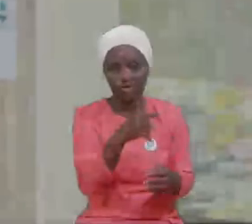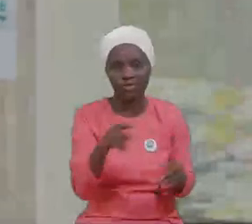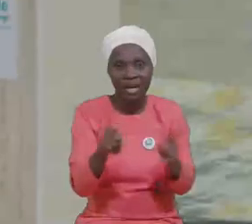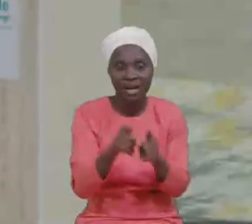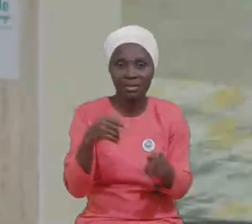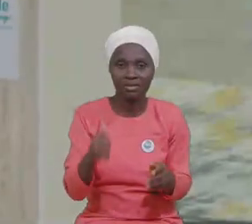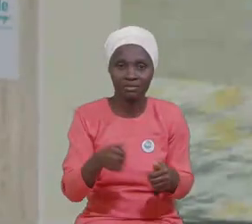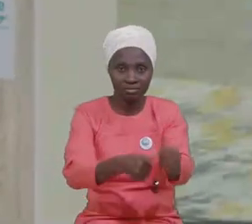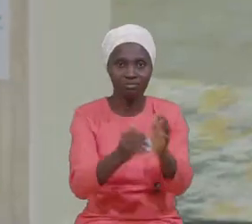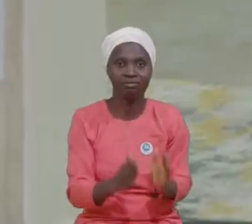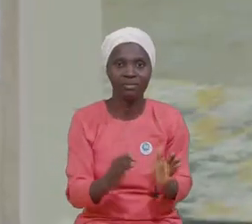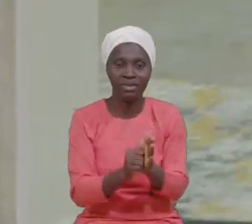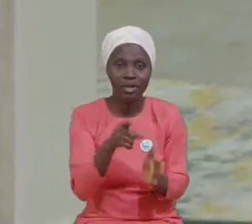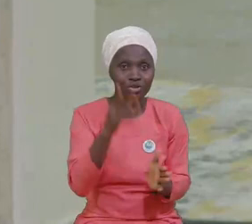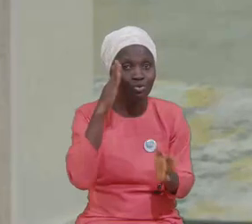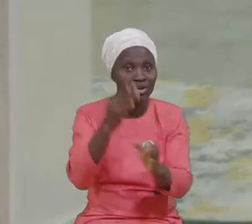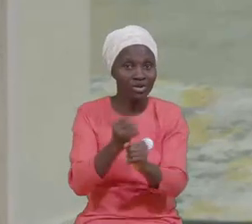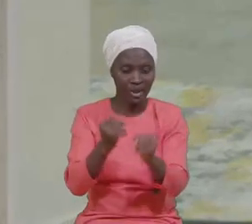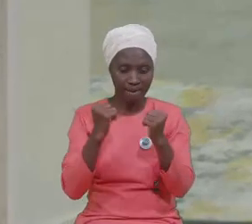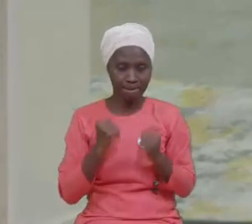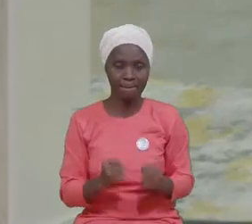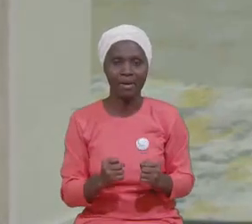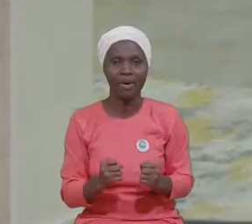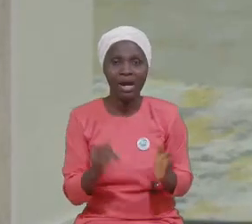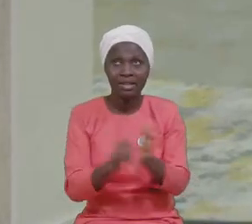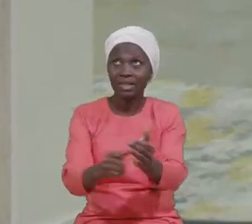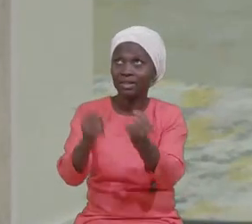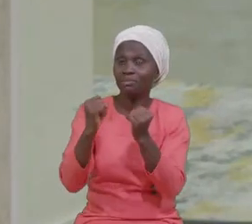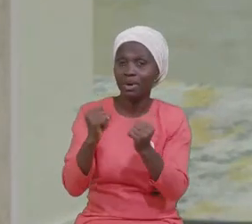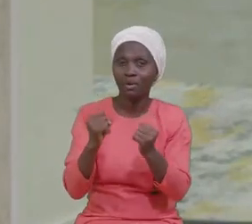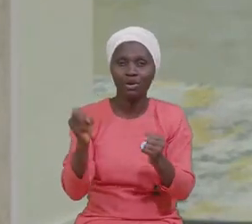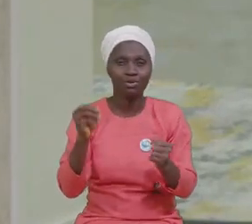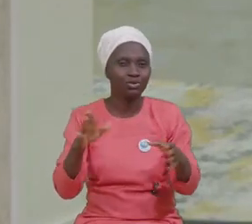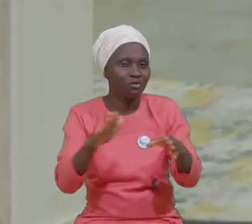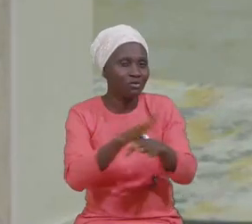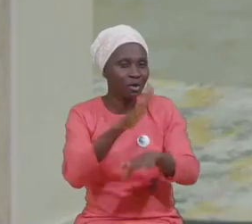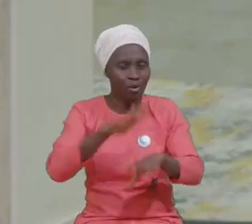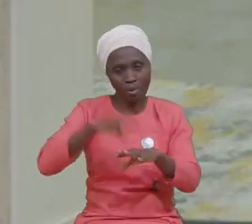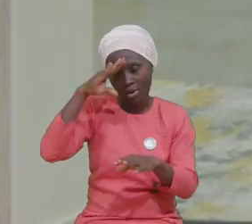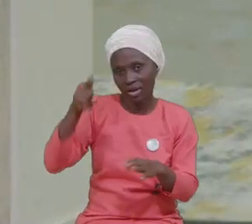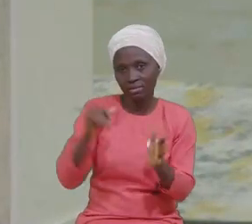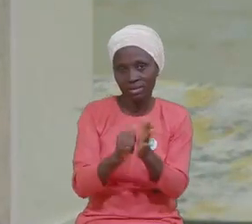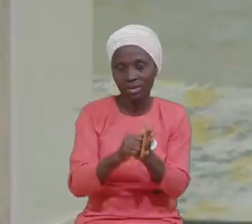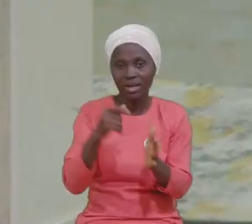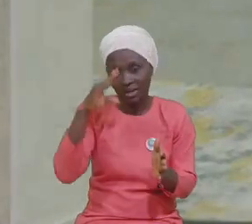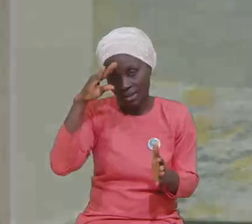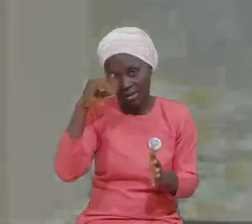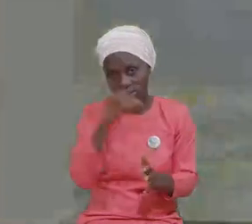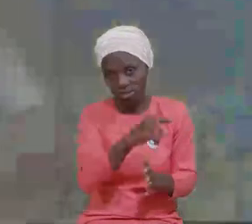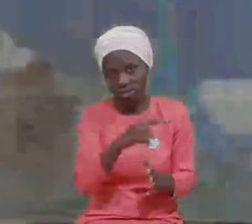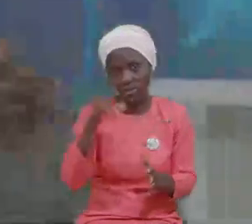vous, cette puissance qui l'a saturé, son ombre,